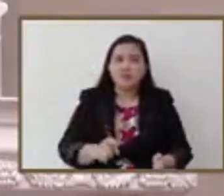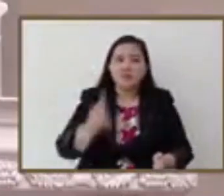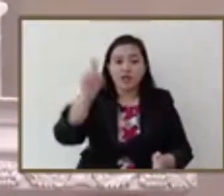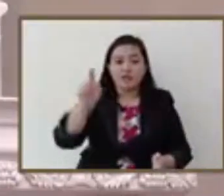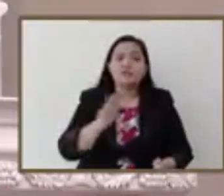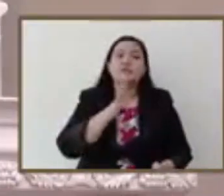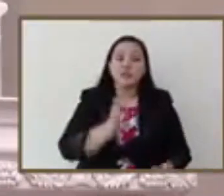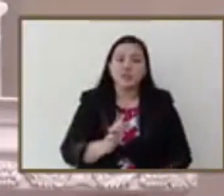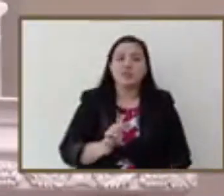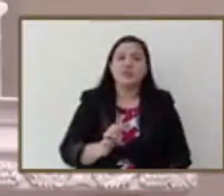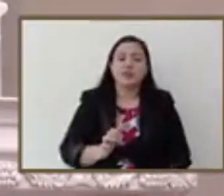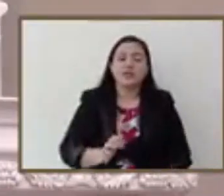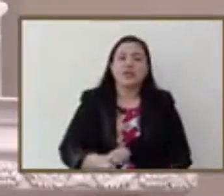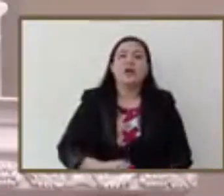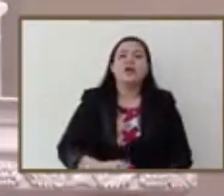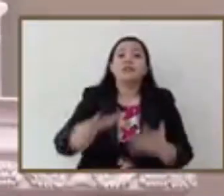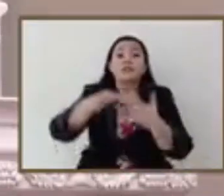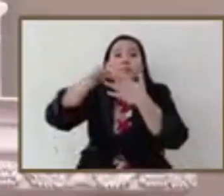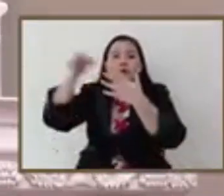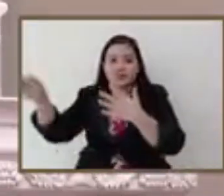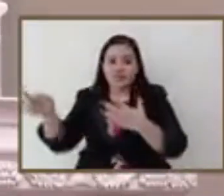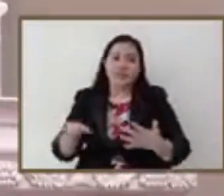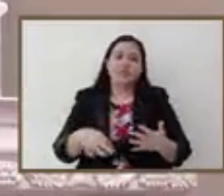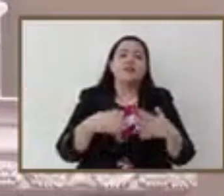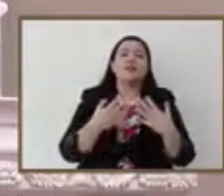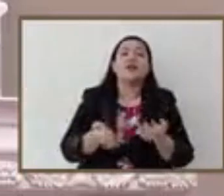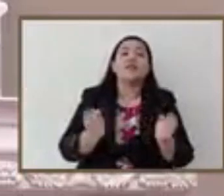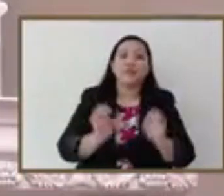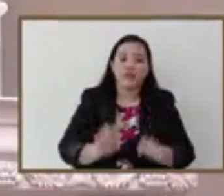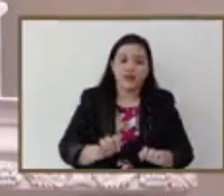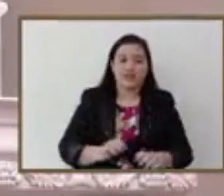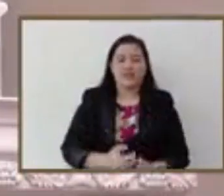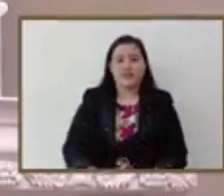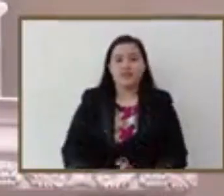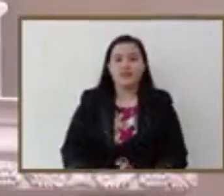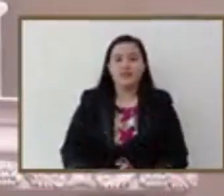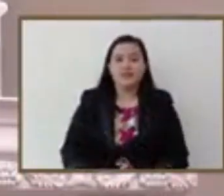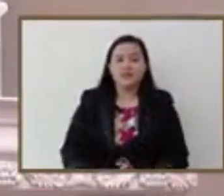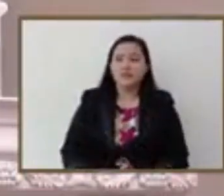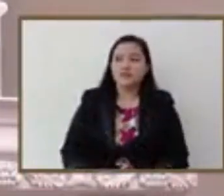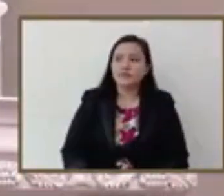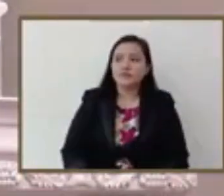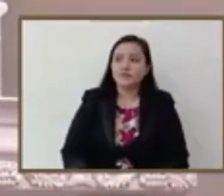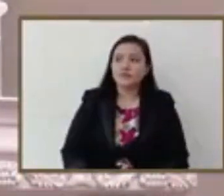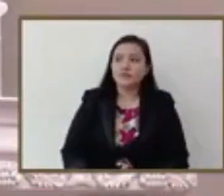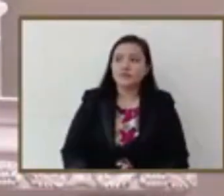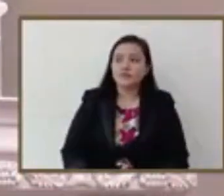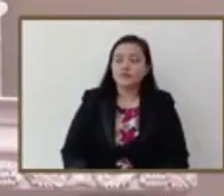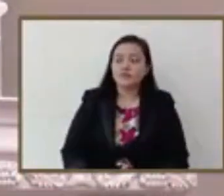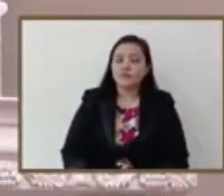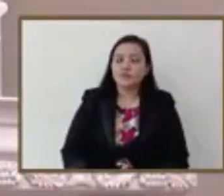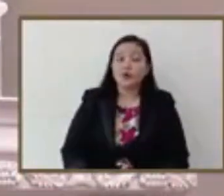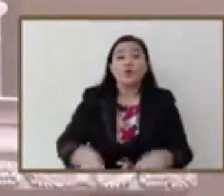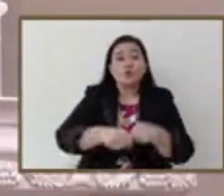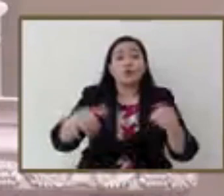nagtitipon kayo dyan sa tabi ng kalsada, may kakaiba silang bihis. Di lahat ng mga nagdaraan dyan, makikita nila,